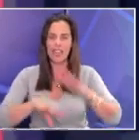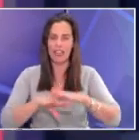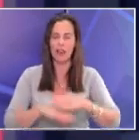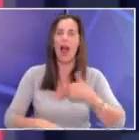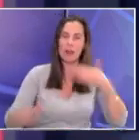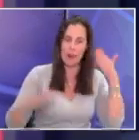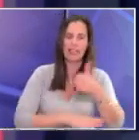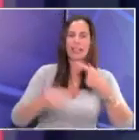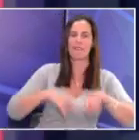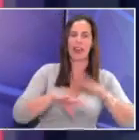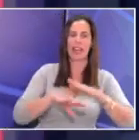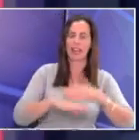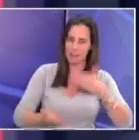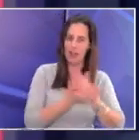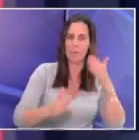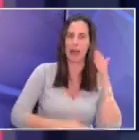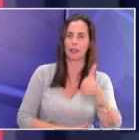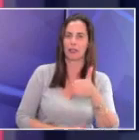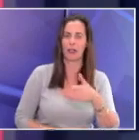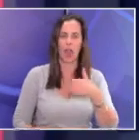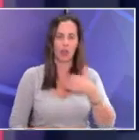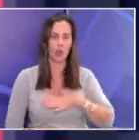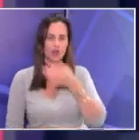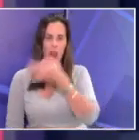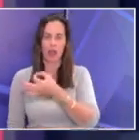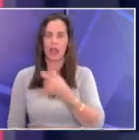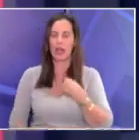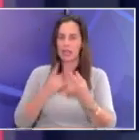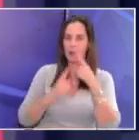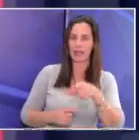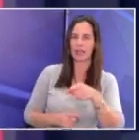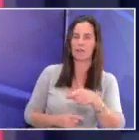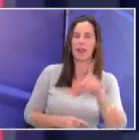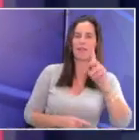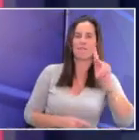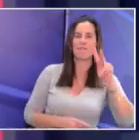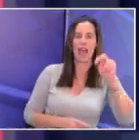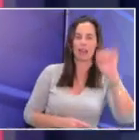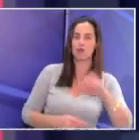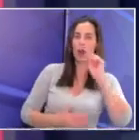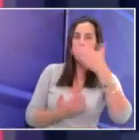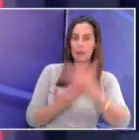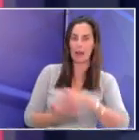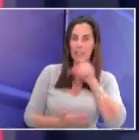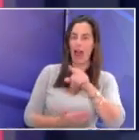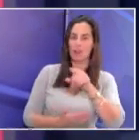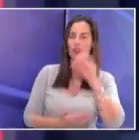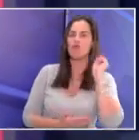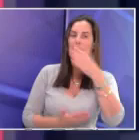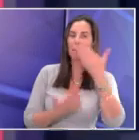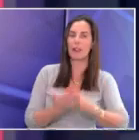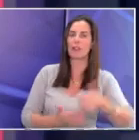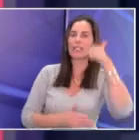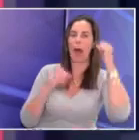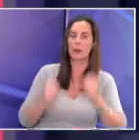בעניין הזה? אני פניתי לוועדת האתיקה. יש לי שאלה. אני פניתי, דיברתי גם עם יצחק וקנין, וגם שלחתי מכתב אליו, ושלחתי מכתב